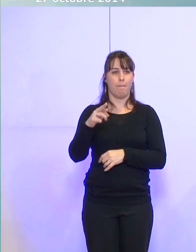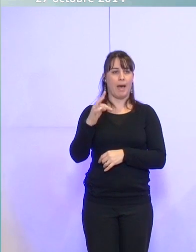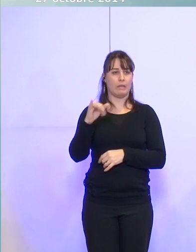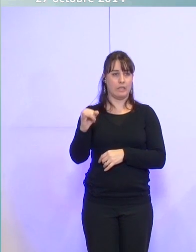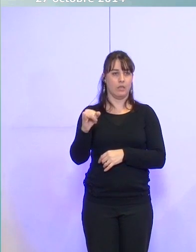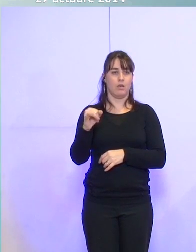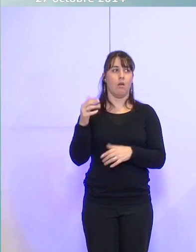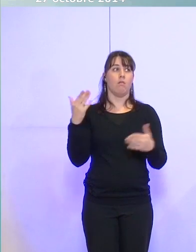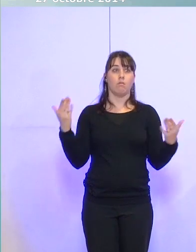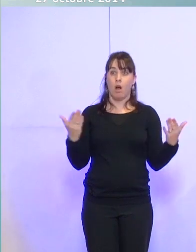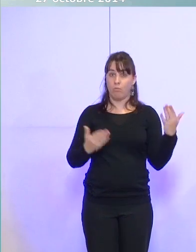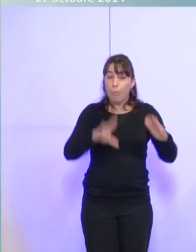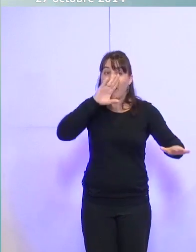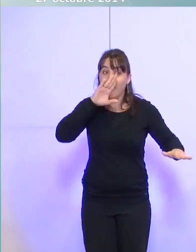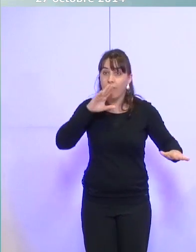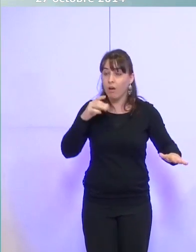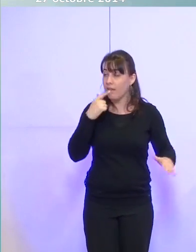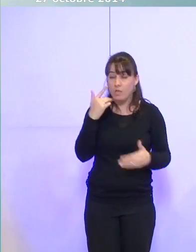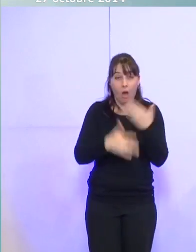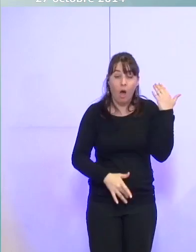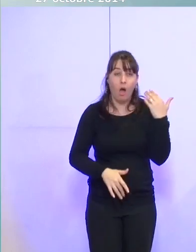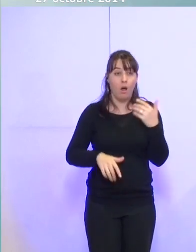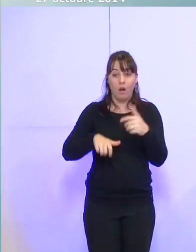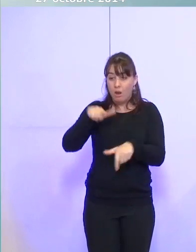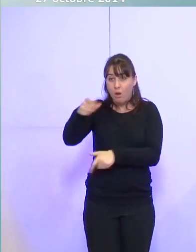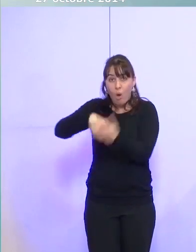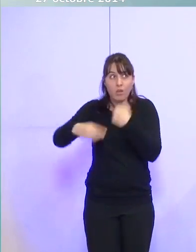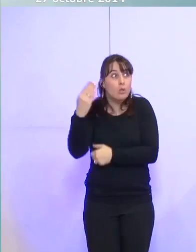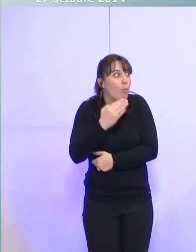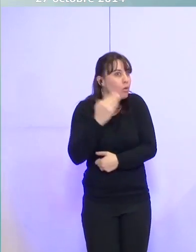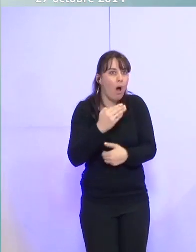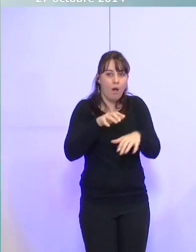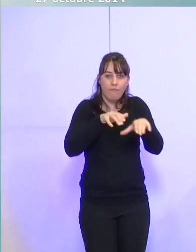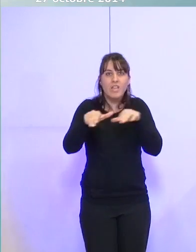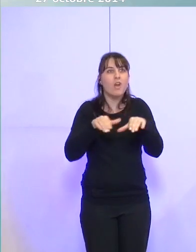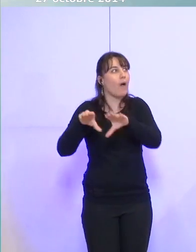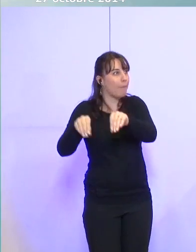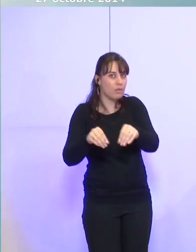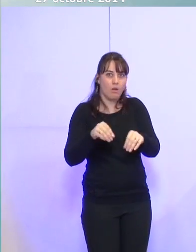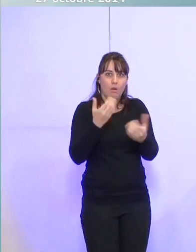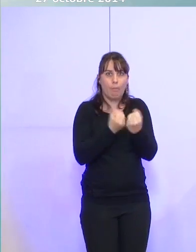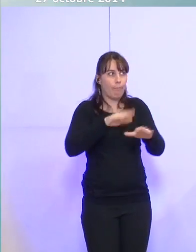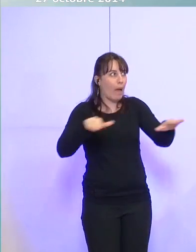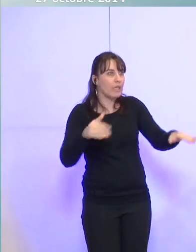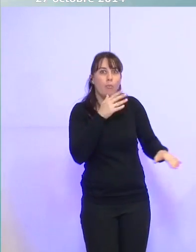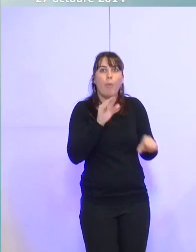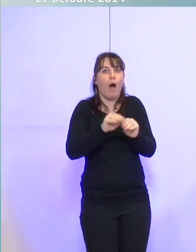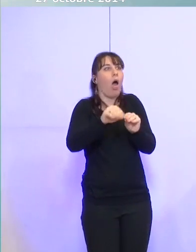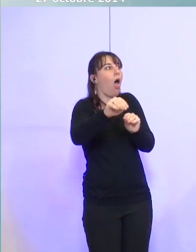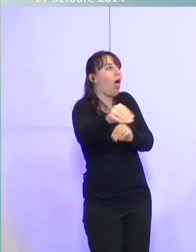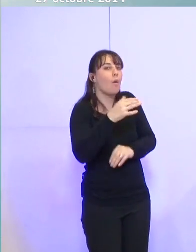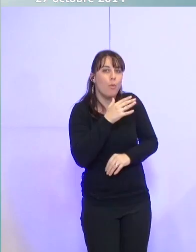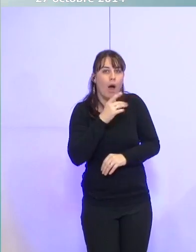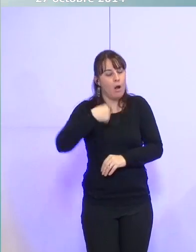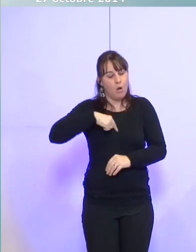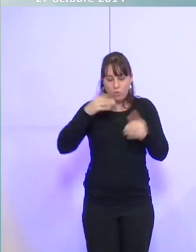Mais nous l'assumons. Les habitants de la Villeneuve ont besoin de ce parking. Quant au passage en gestion publique, nous tiendrons le